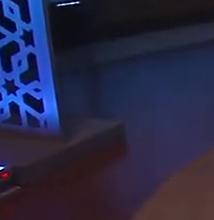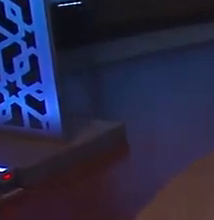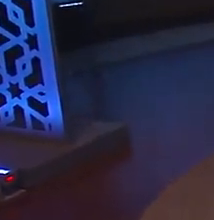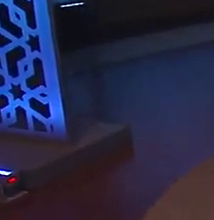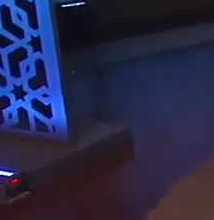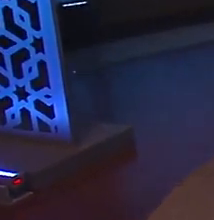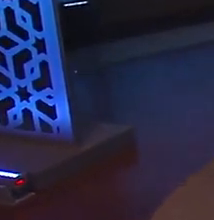الاكرمين